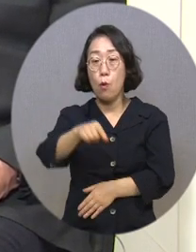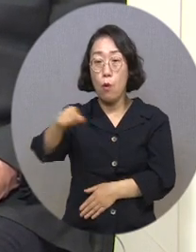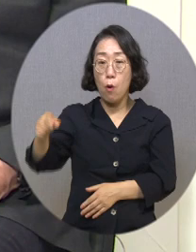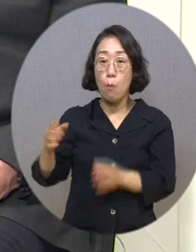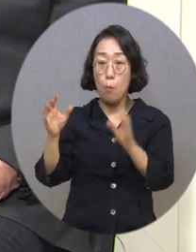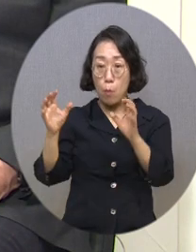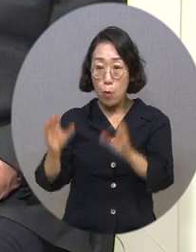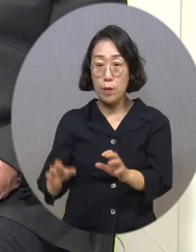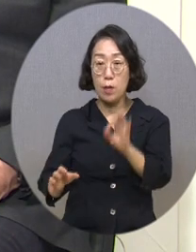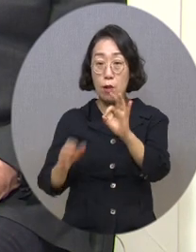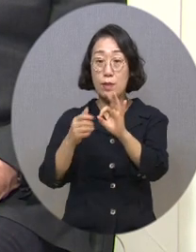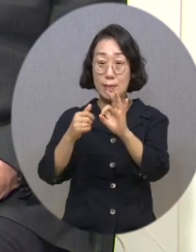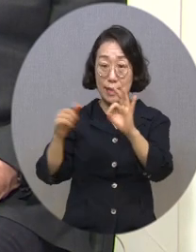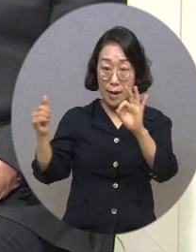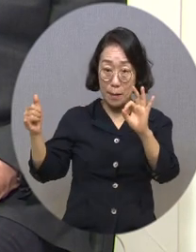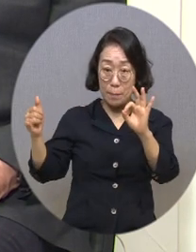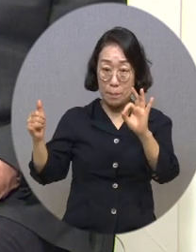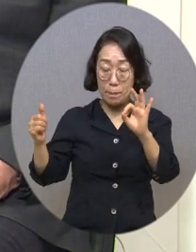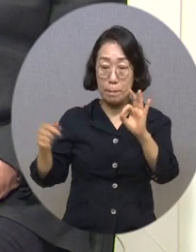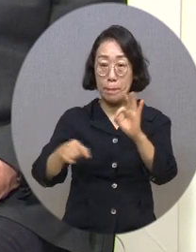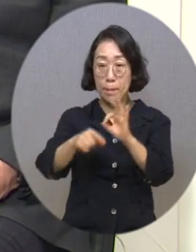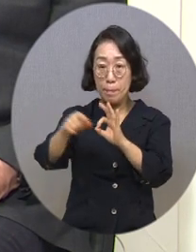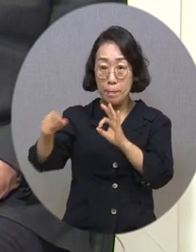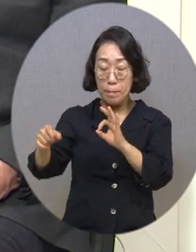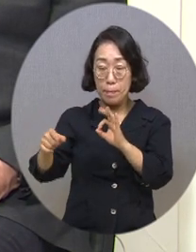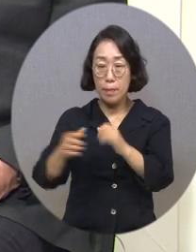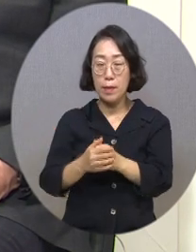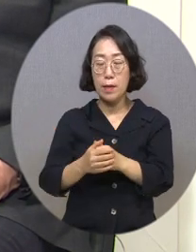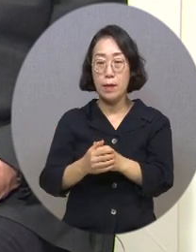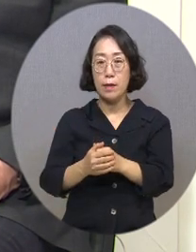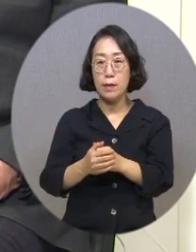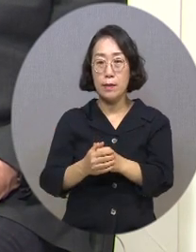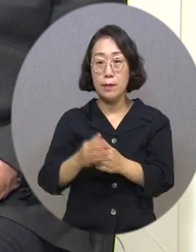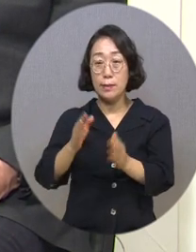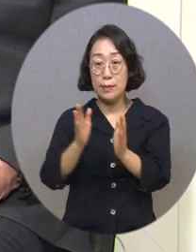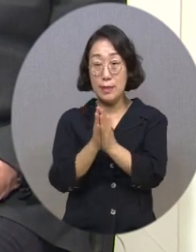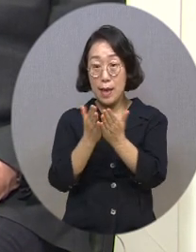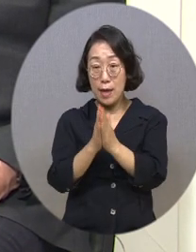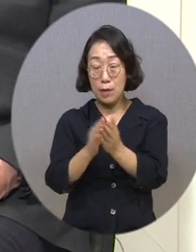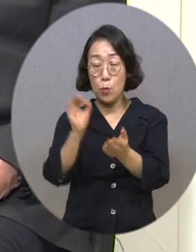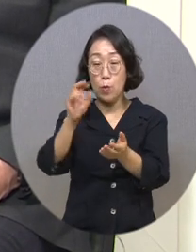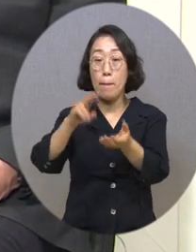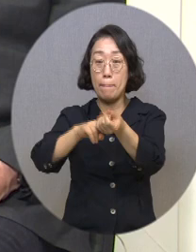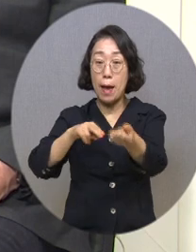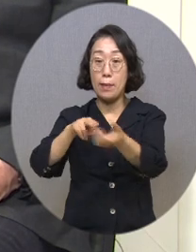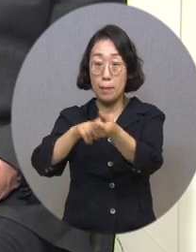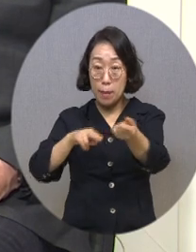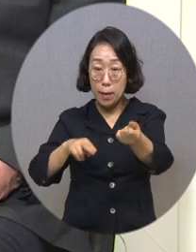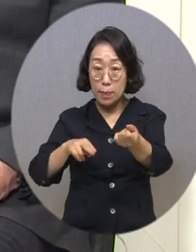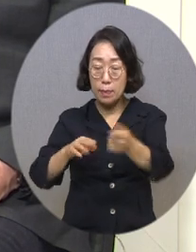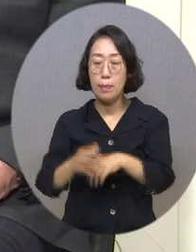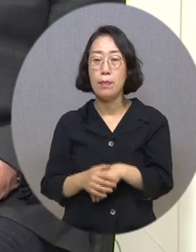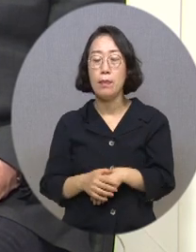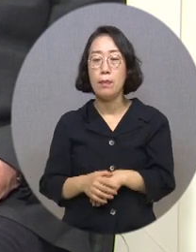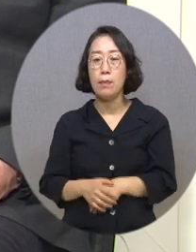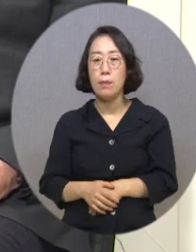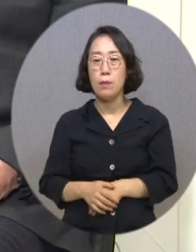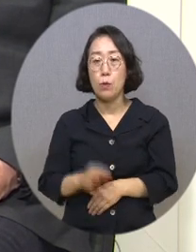모인 10명이 모인 그 책을 이제 판 그 모든 금액 그러니까 판권,